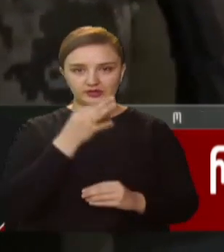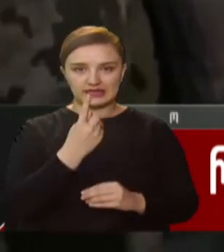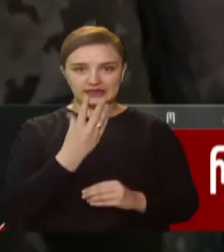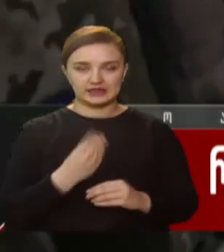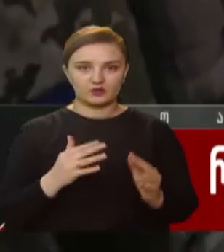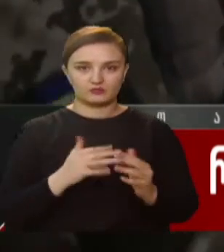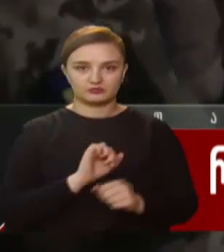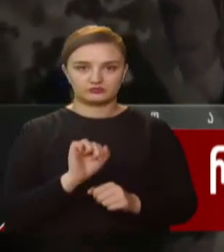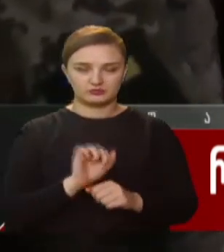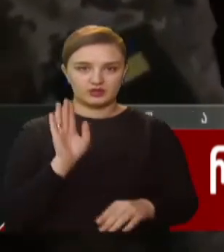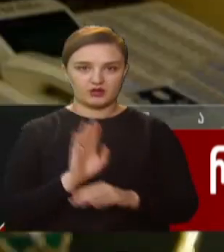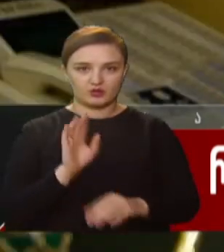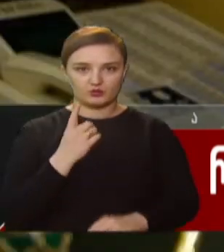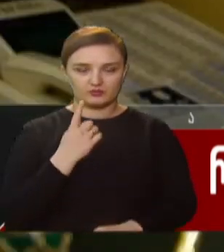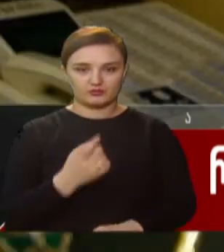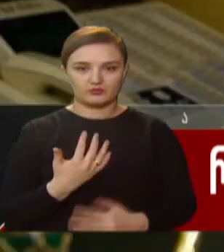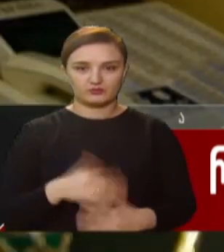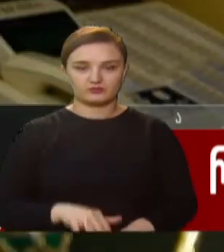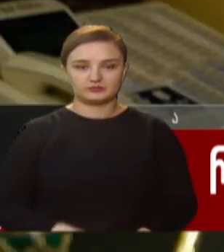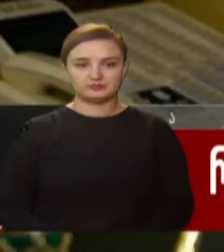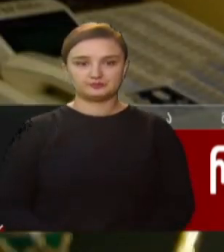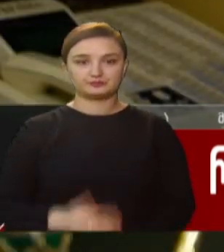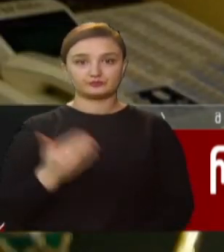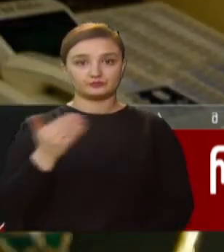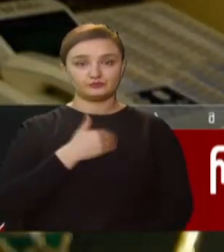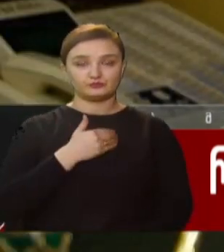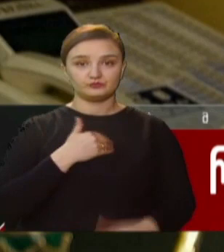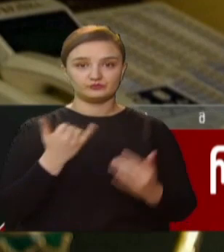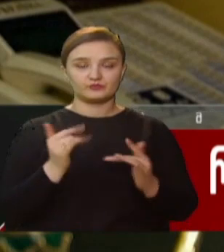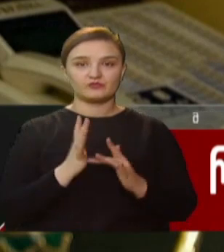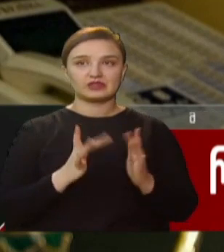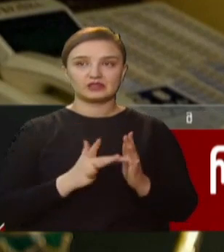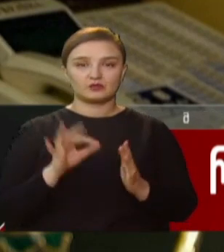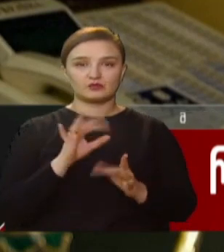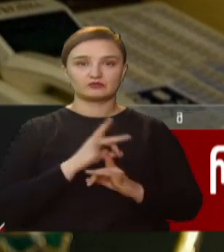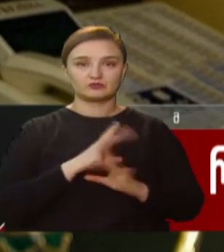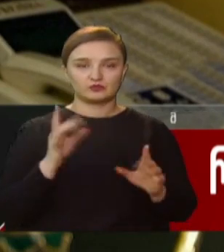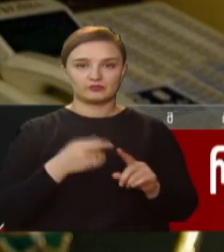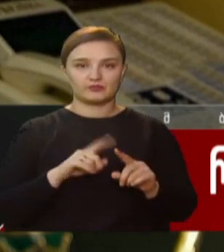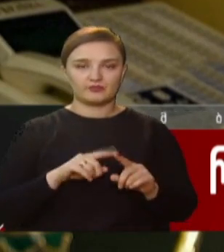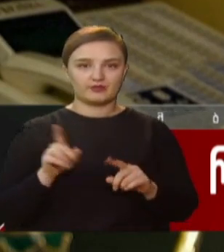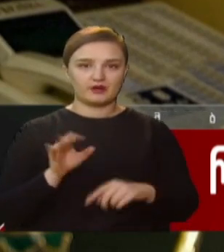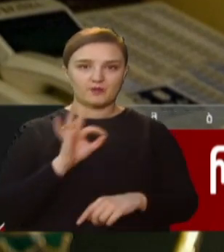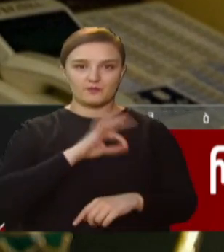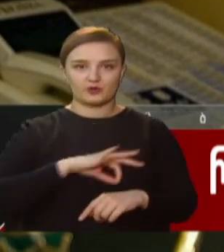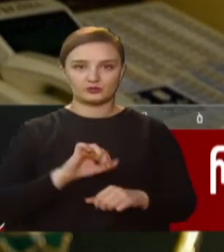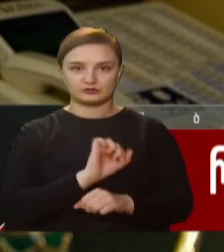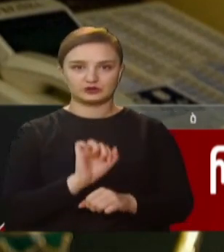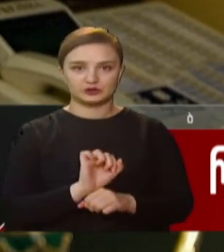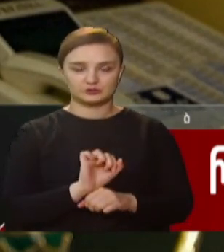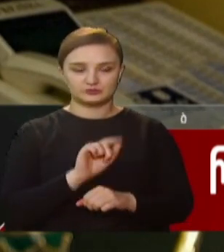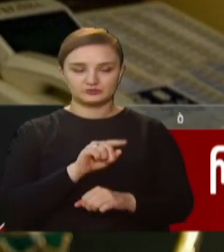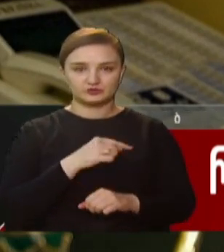shetsqvetis gankarguleba gasca. Ახლა მათ სურთ შობა საფარად გამოიყენონ, რათა ცოტახნით მაინც შეაჩერონ ჩვენი ბიჭების